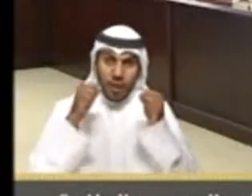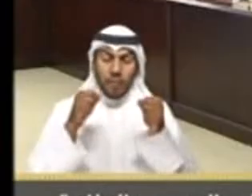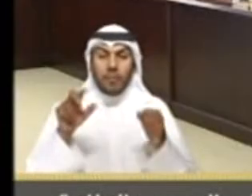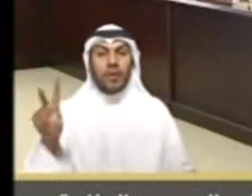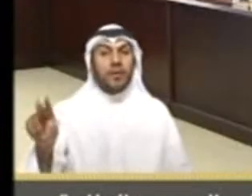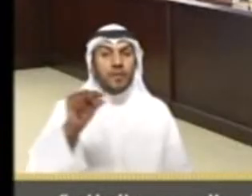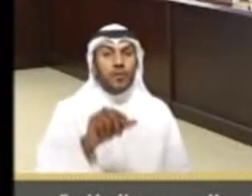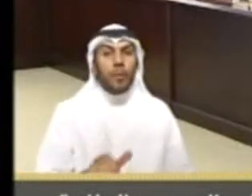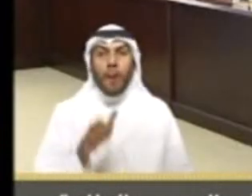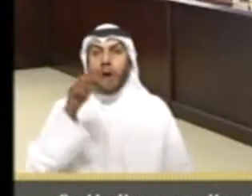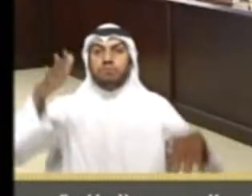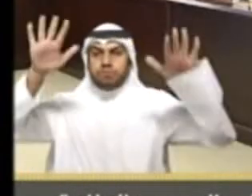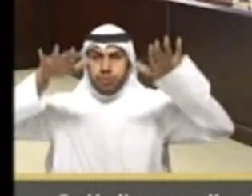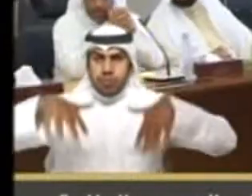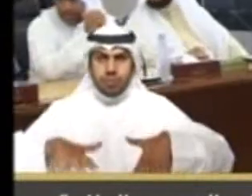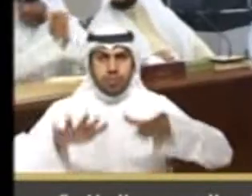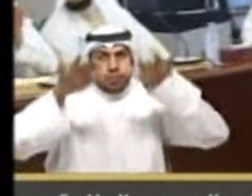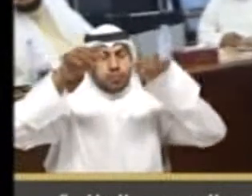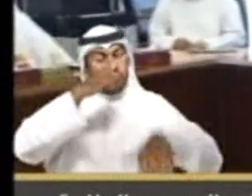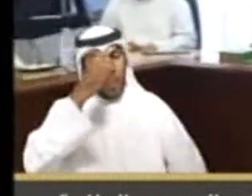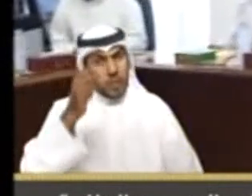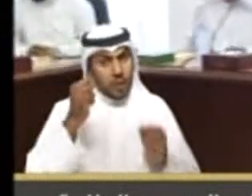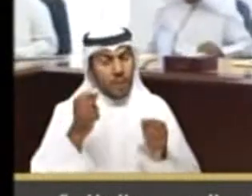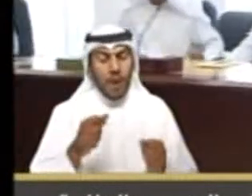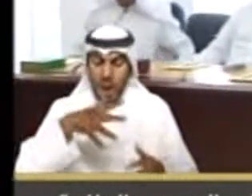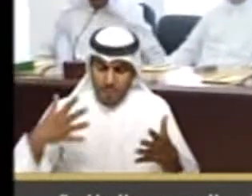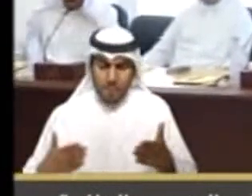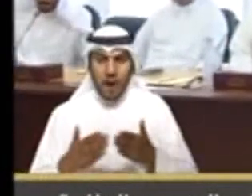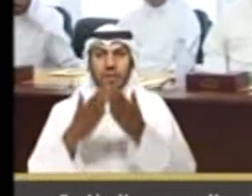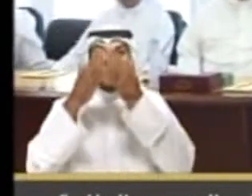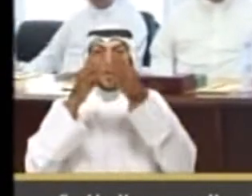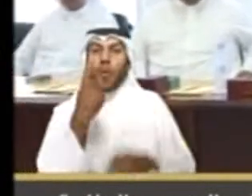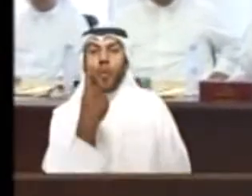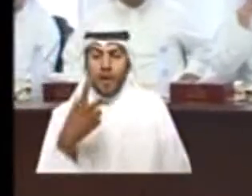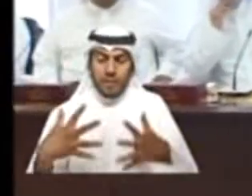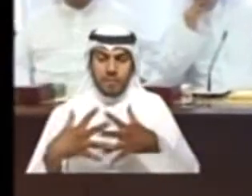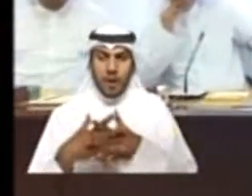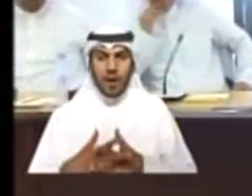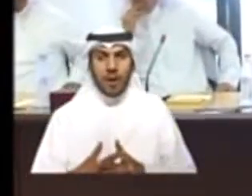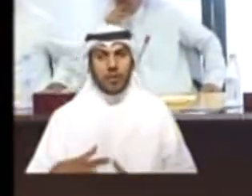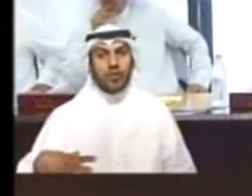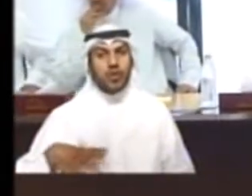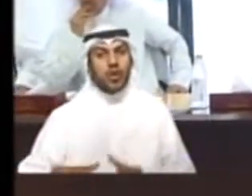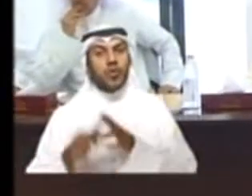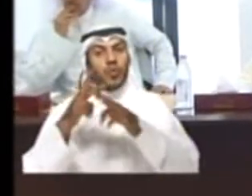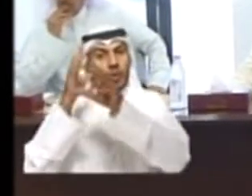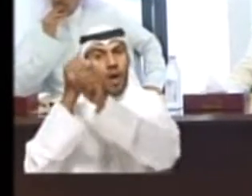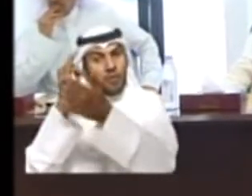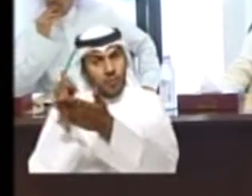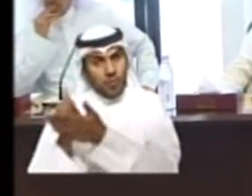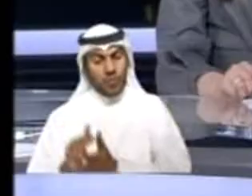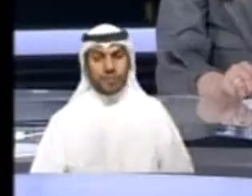المتلاطمة بقيادة وحكمة صاحب السمو أمير البلاد حافظ الله ورعاه. نواف الشراكي، تلفزيون دولة الكويت.